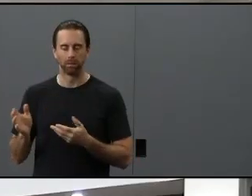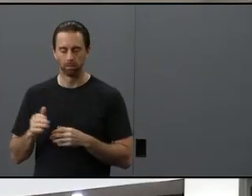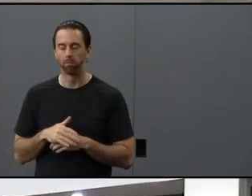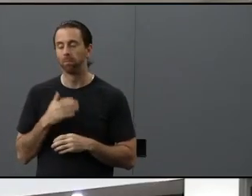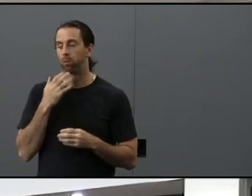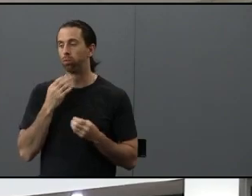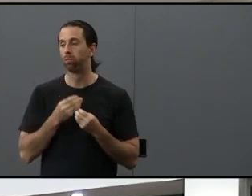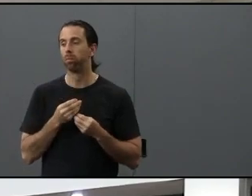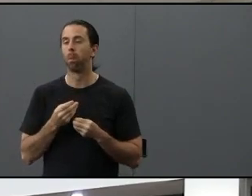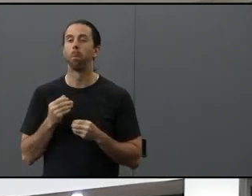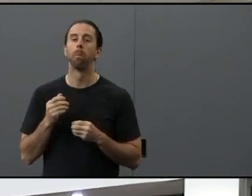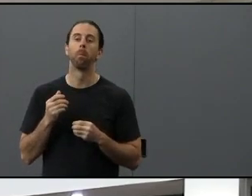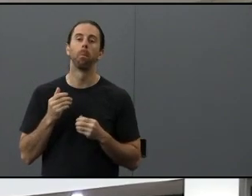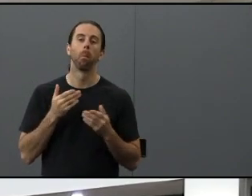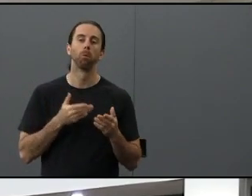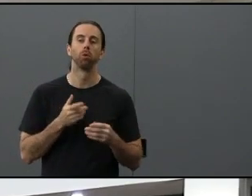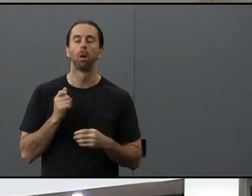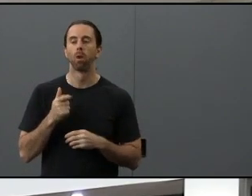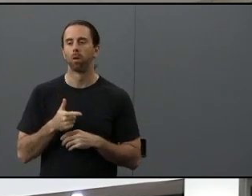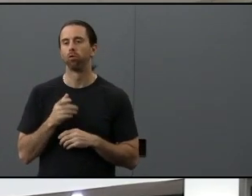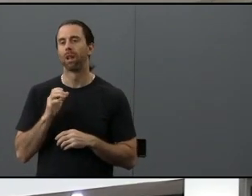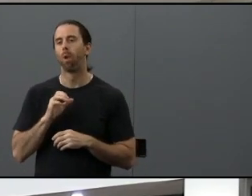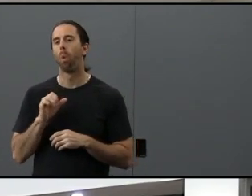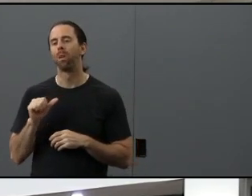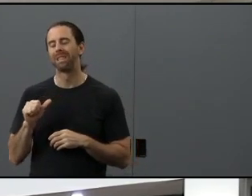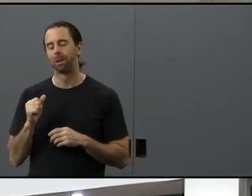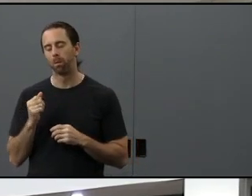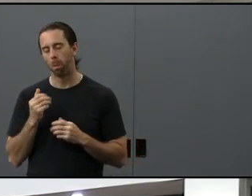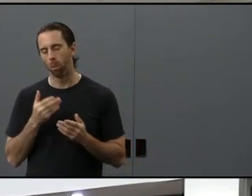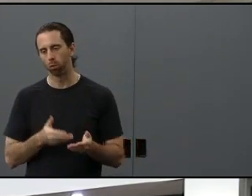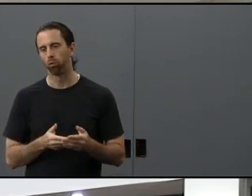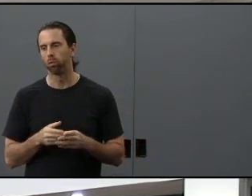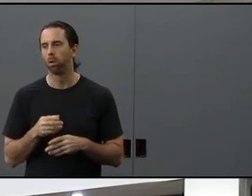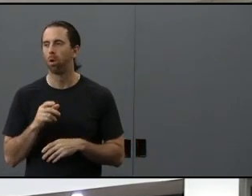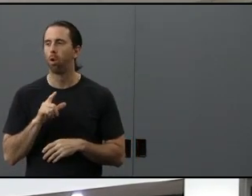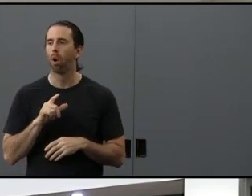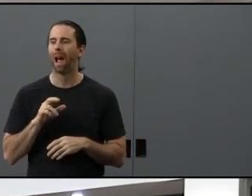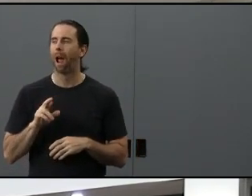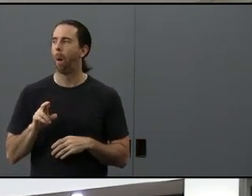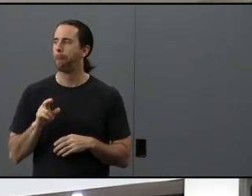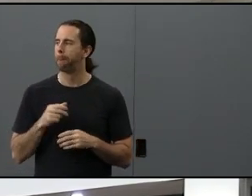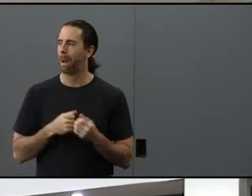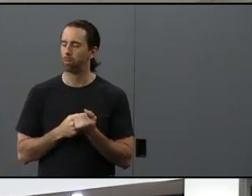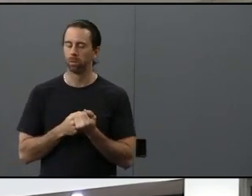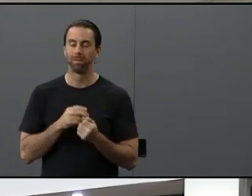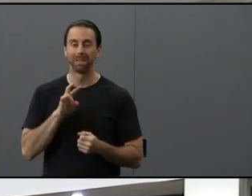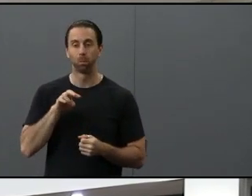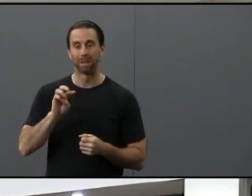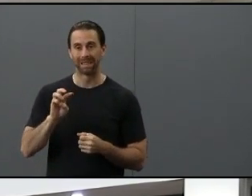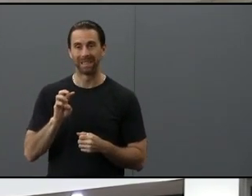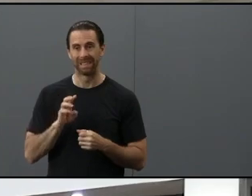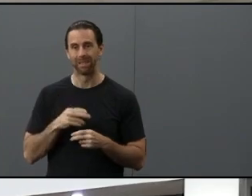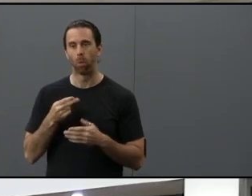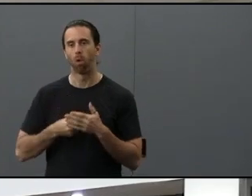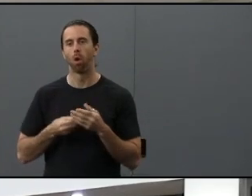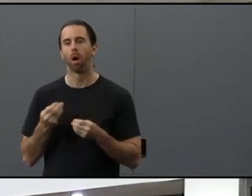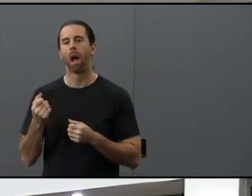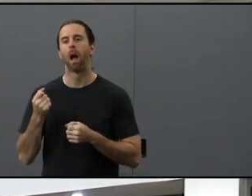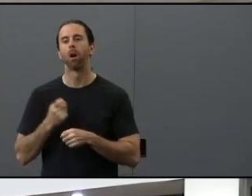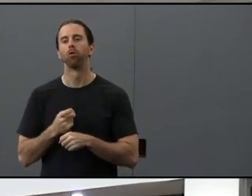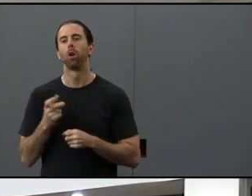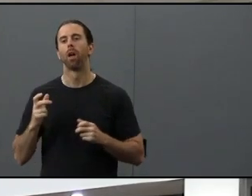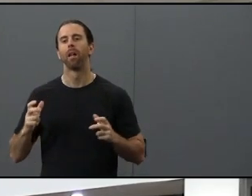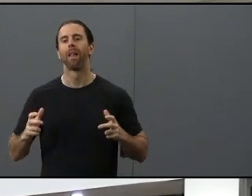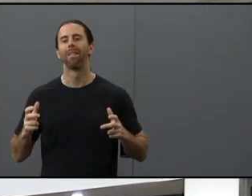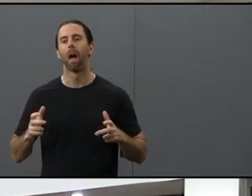donc un proposeur un appuyur Chantel routier je propose merci le réom j'appuie merci 7.6 octroit de contrat achat d'un tracteur à